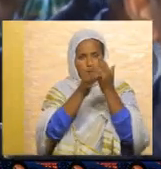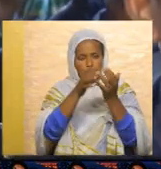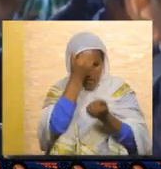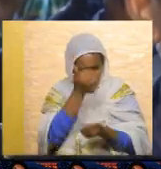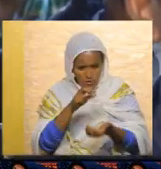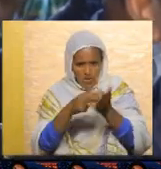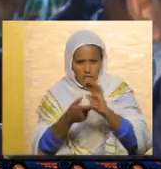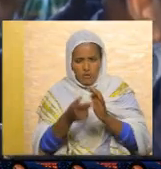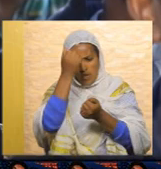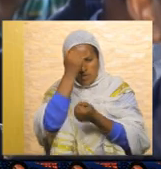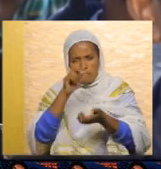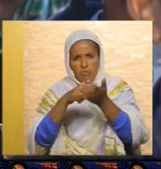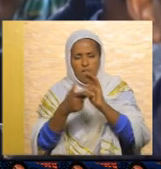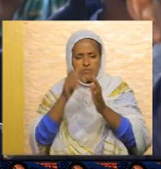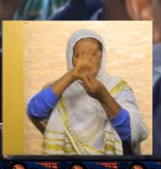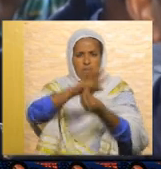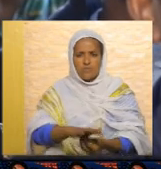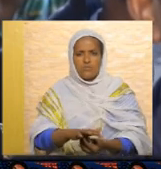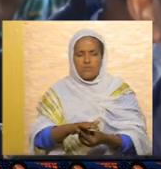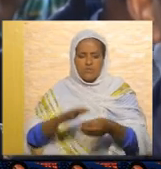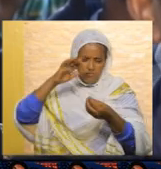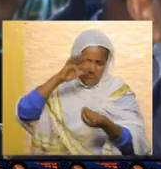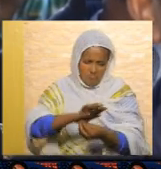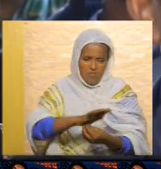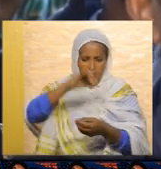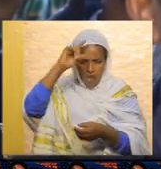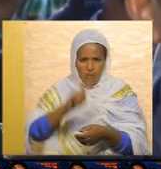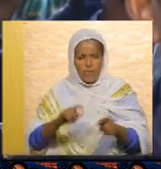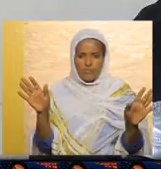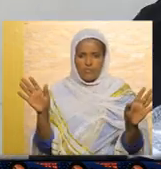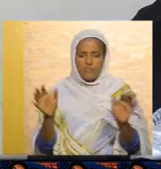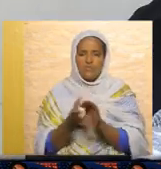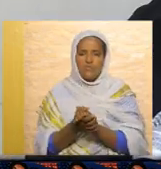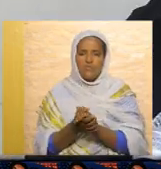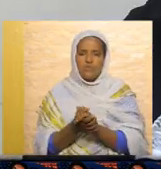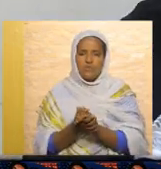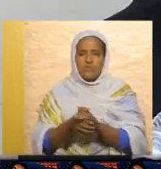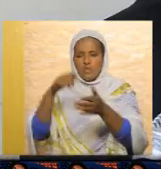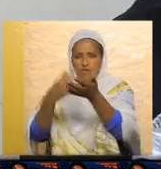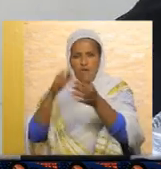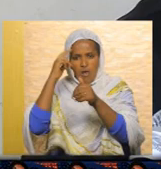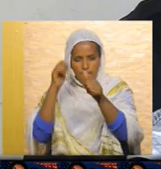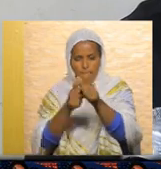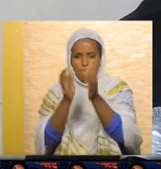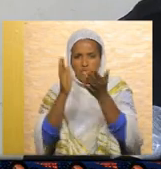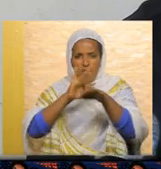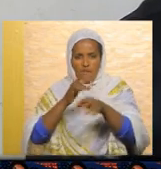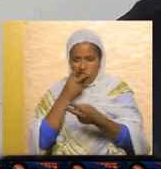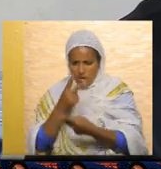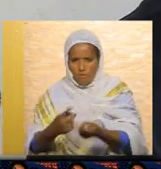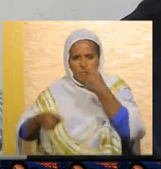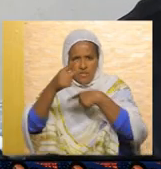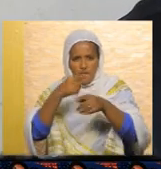መገዛት ማማት አይደለም። ስብናዋን ጥታ ትረገጥ፣ ትገረፍ፣ ትደብደብ ማለት አይደለም። ያው መጽሐፍ ላይ ስንመጣ